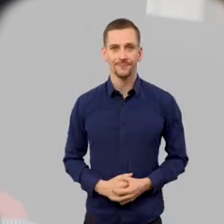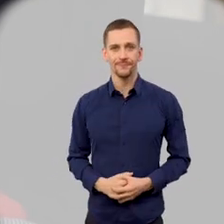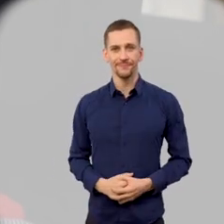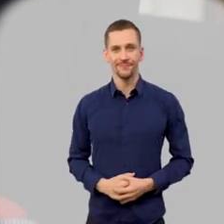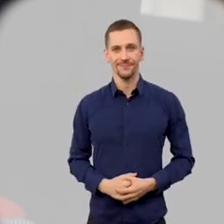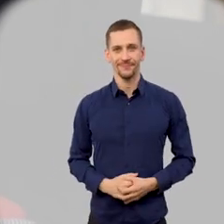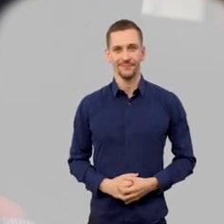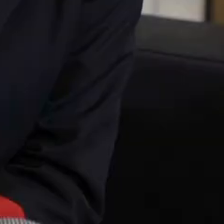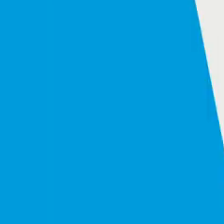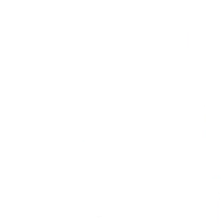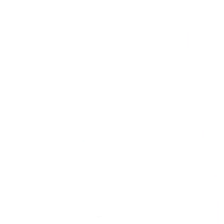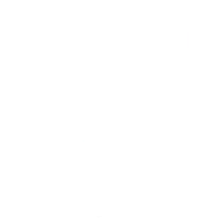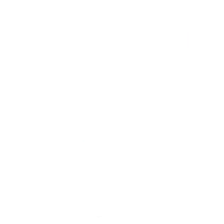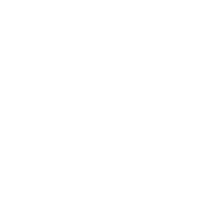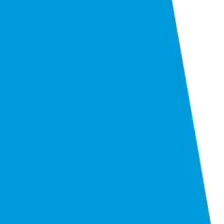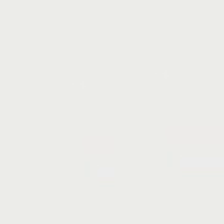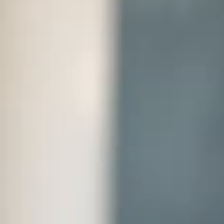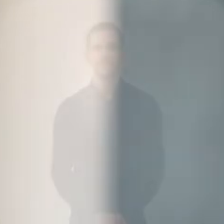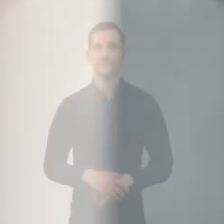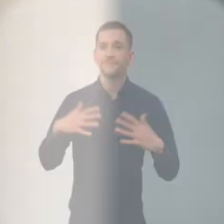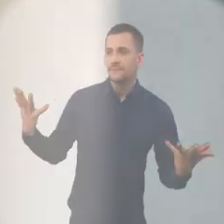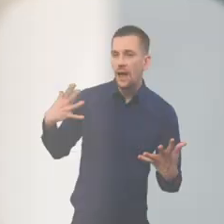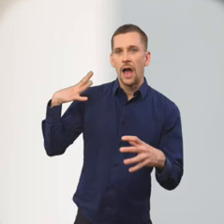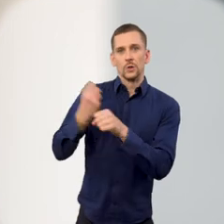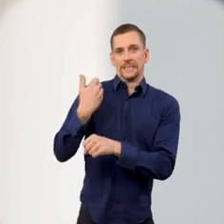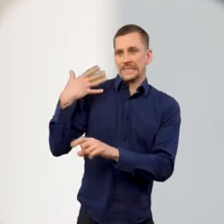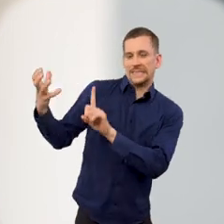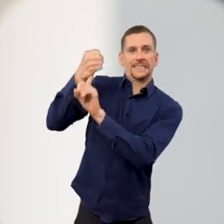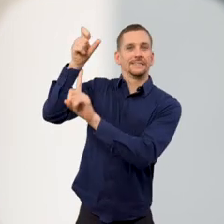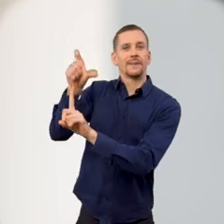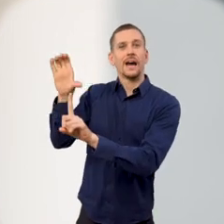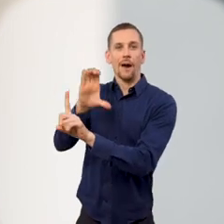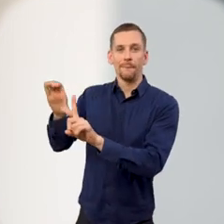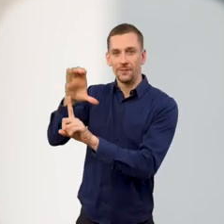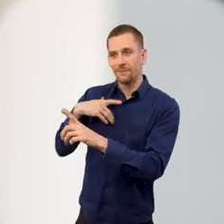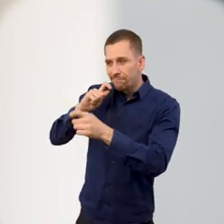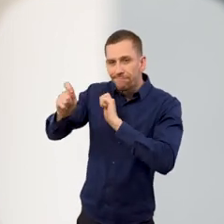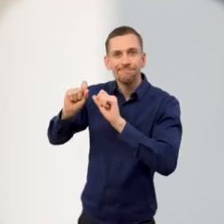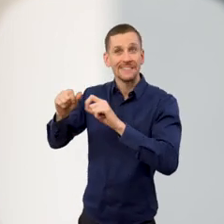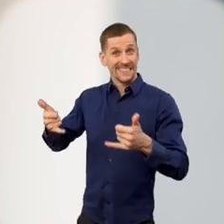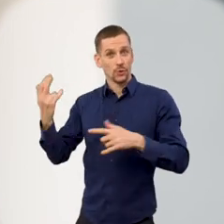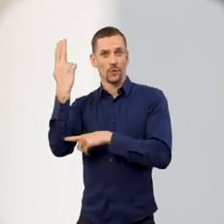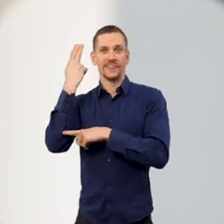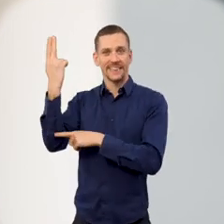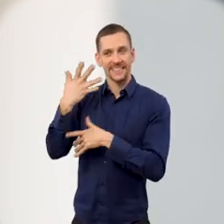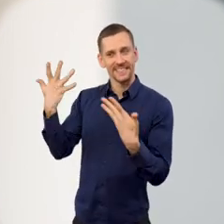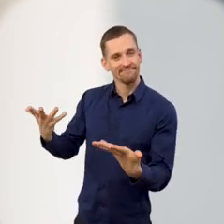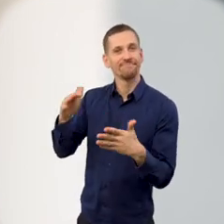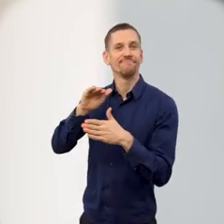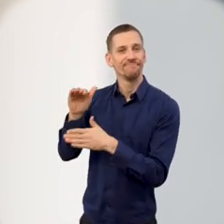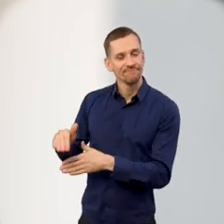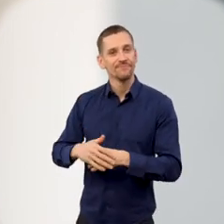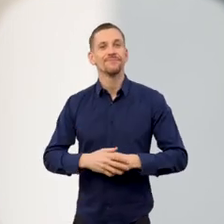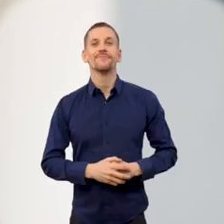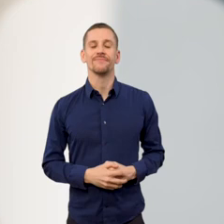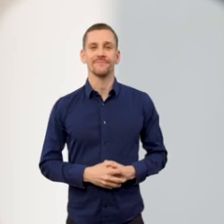ce soit pour les filles ou les garçons. Alors voilà, donc on a pu rencontrer Camille Coteau, c'était tout à l'heure sur